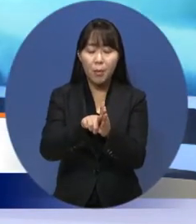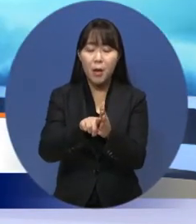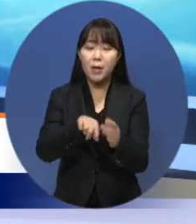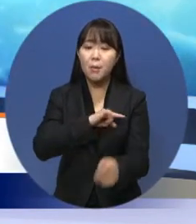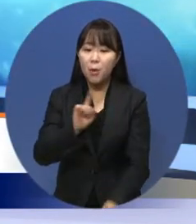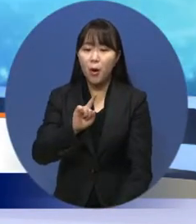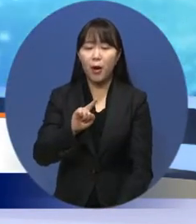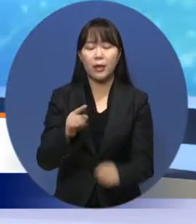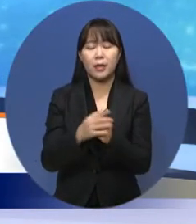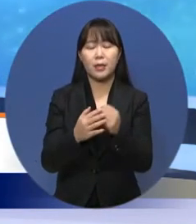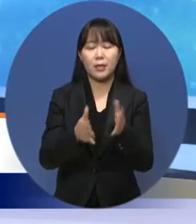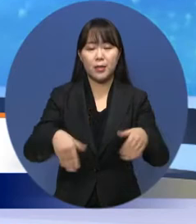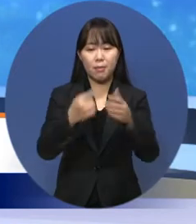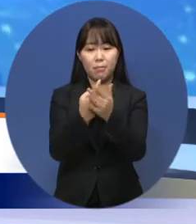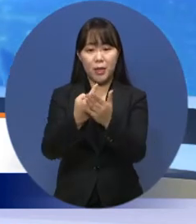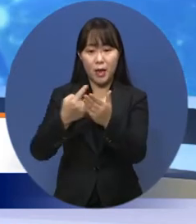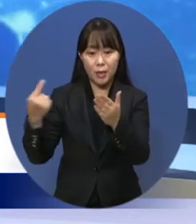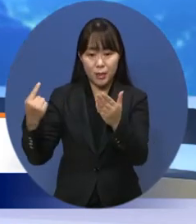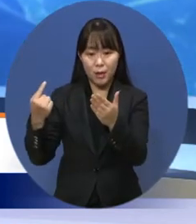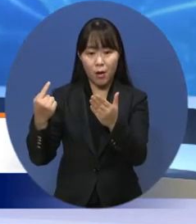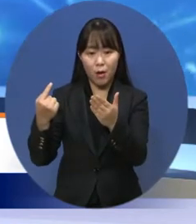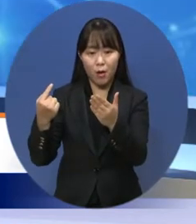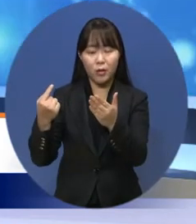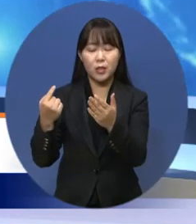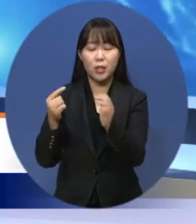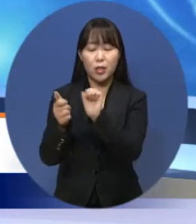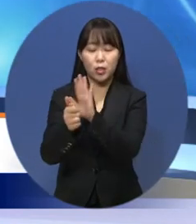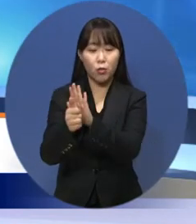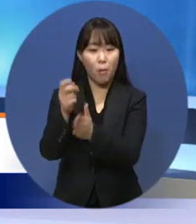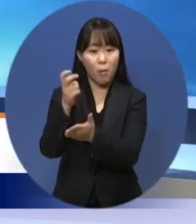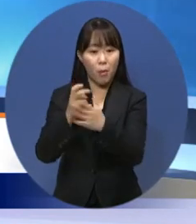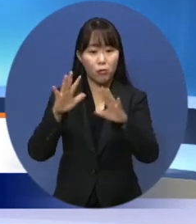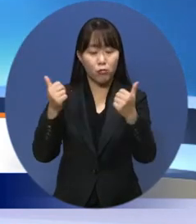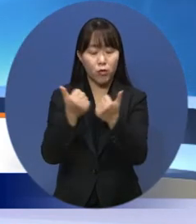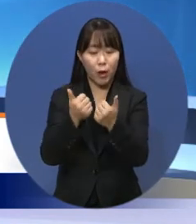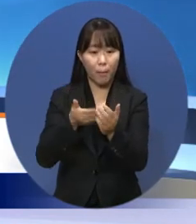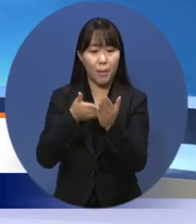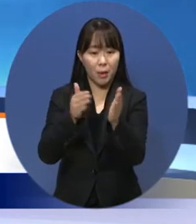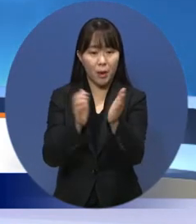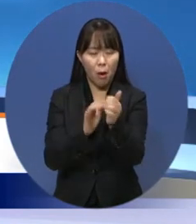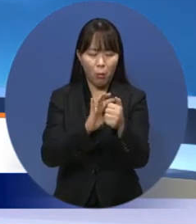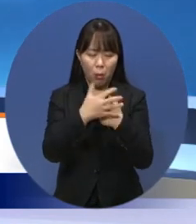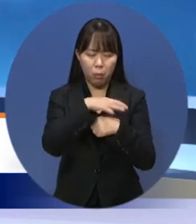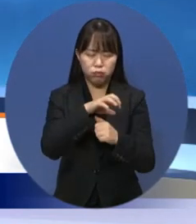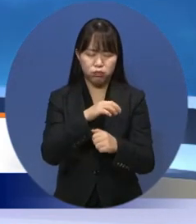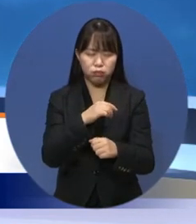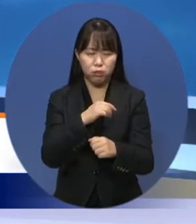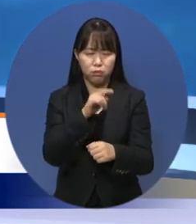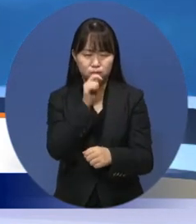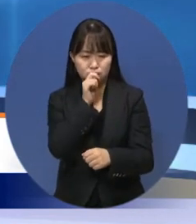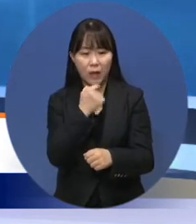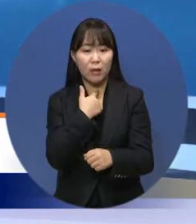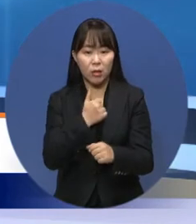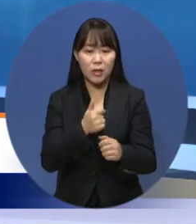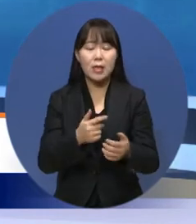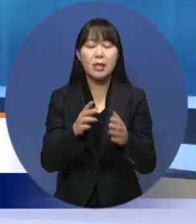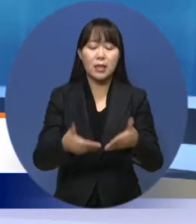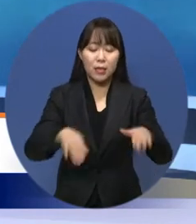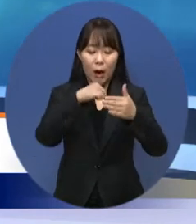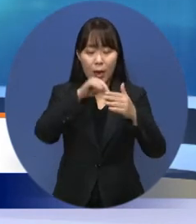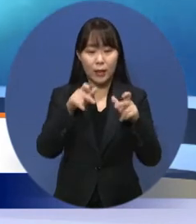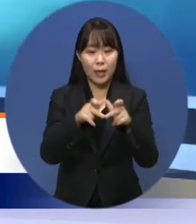시설 지원 법이 국회에 발의 됐습니다 보호라는 명분 알의 묵인 돼 왔던 시설한 장애인의 삶을